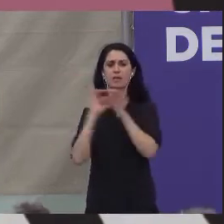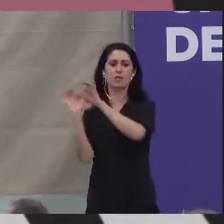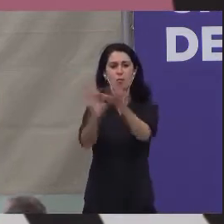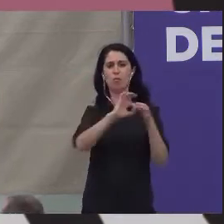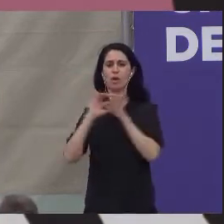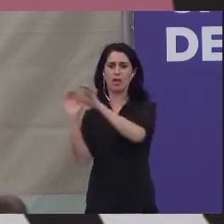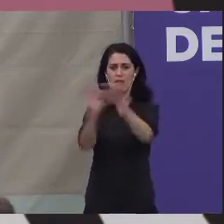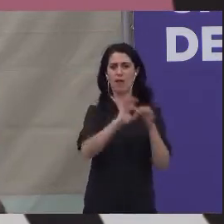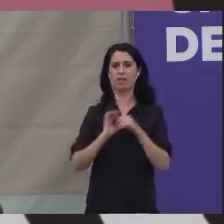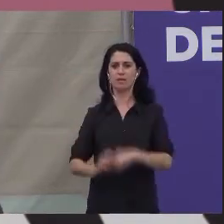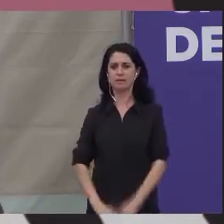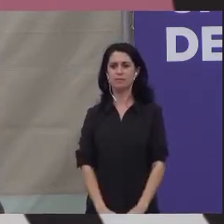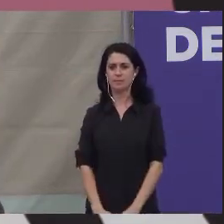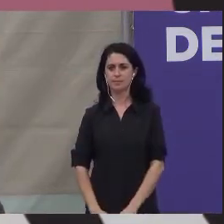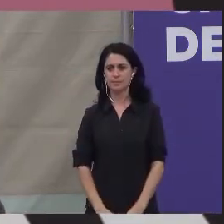unitat.